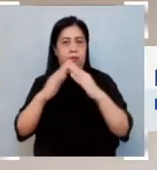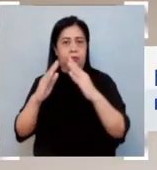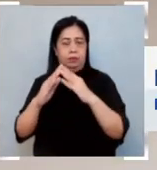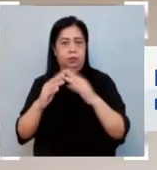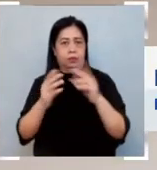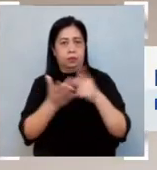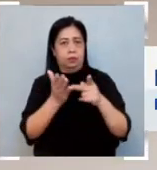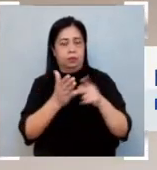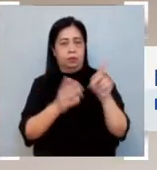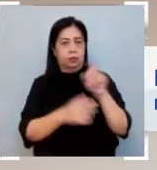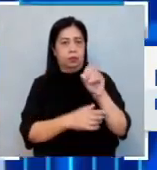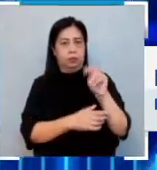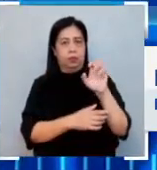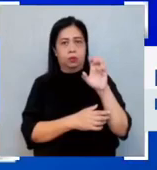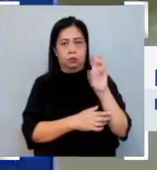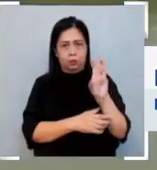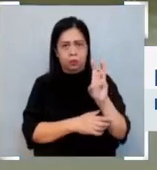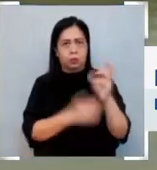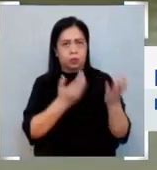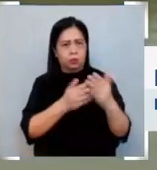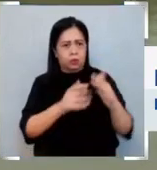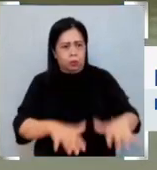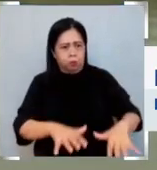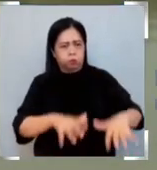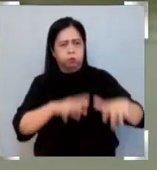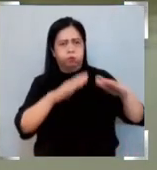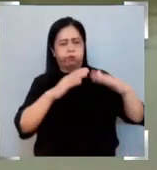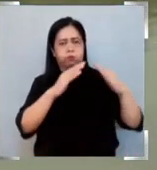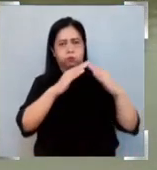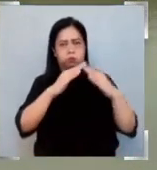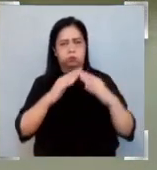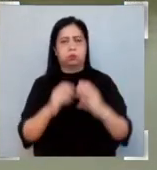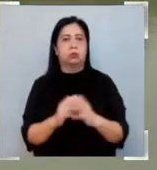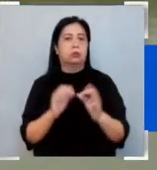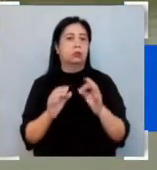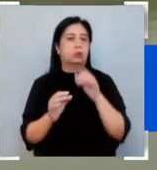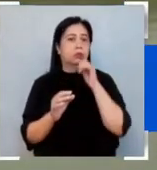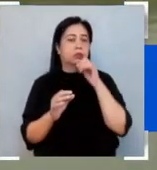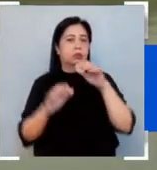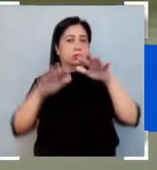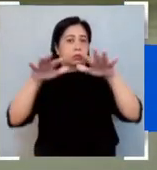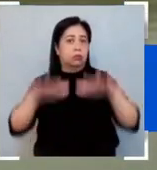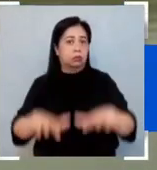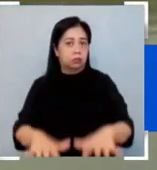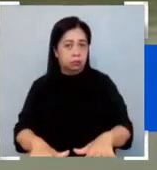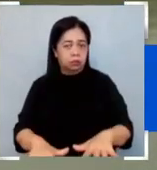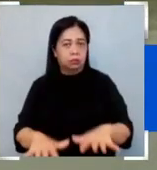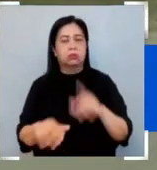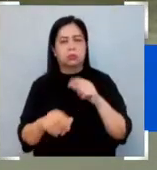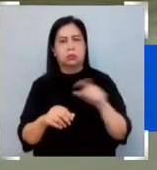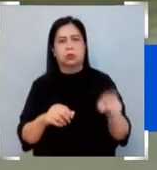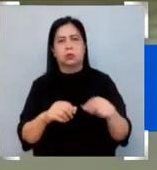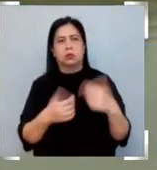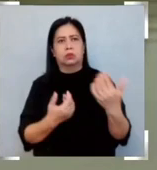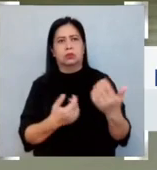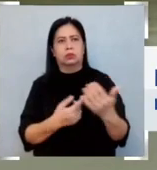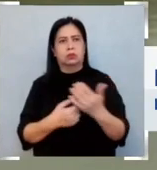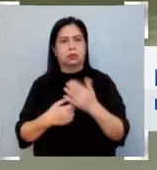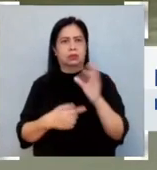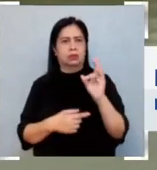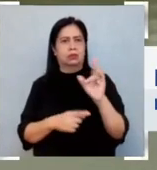6 halos malubog na sa baha. Kung hindi siya bababa, talagang ma-isolate talaga yung 7 barangays na